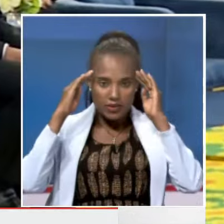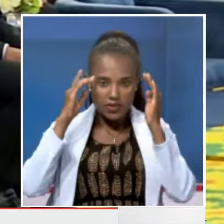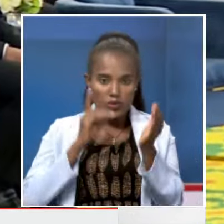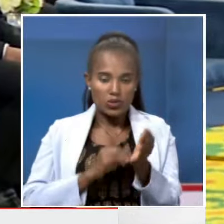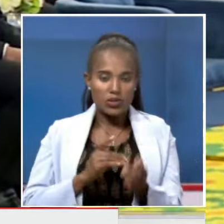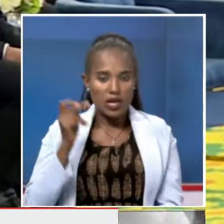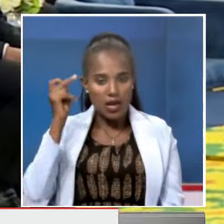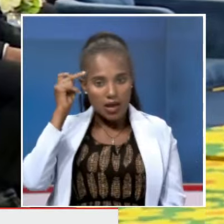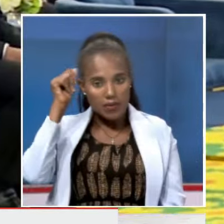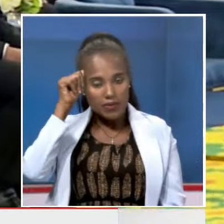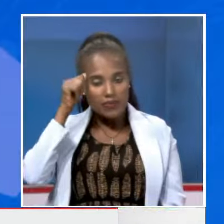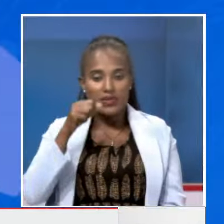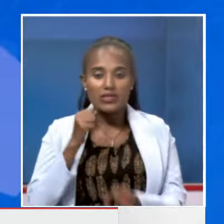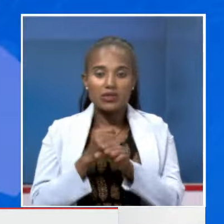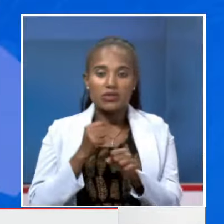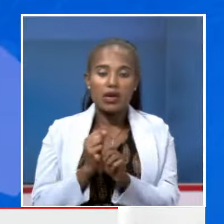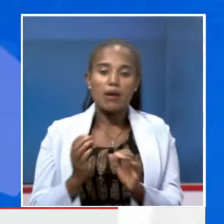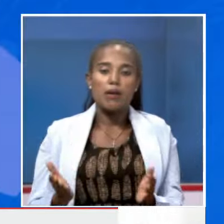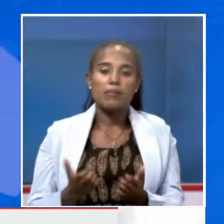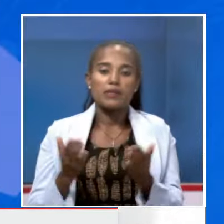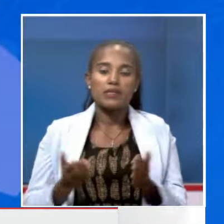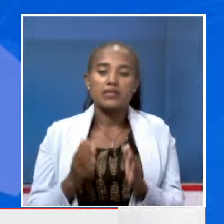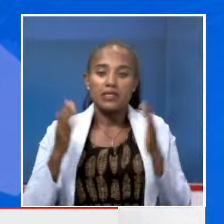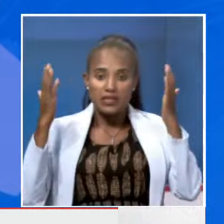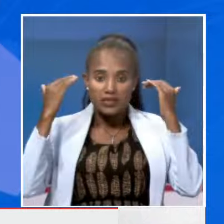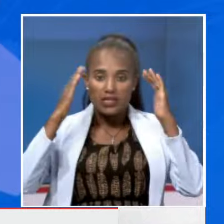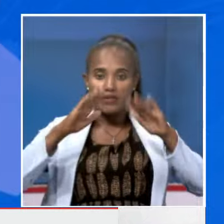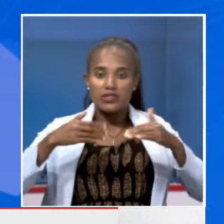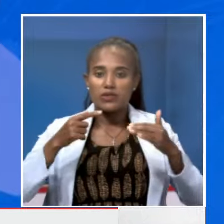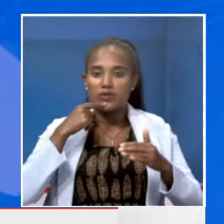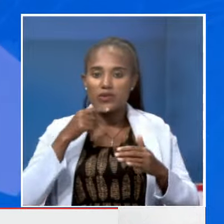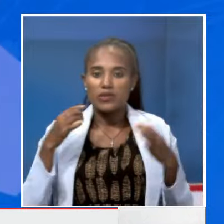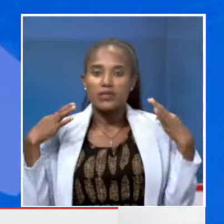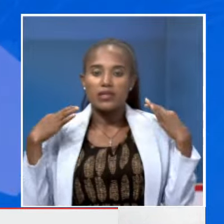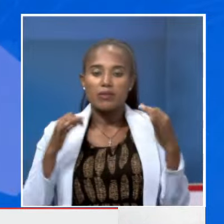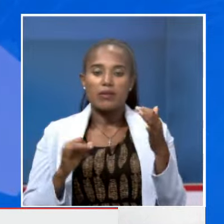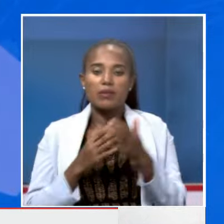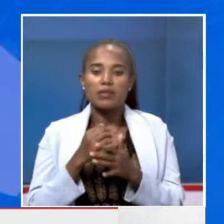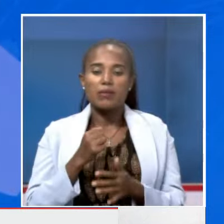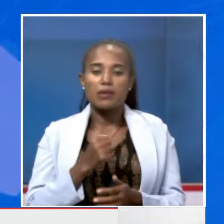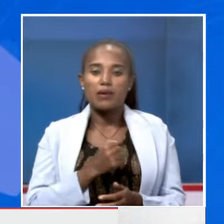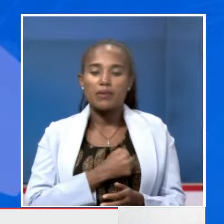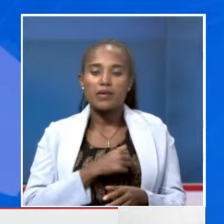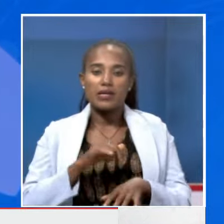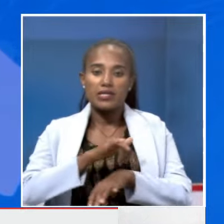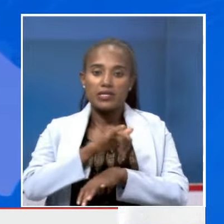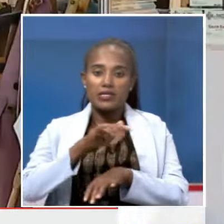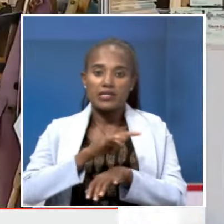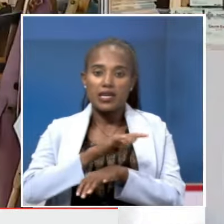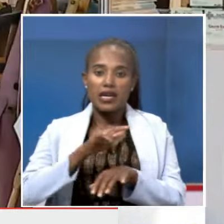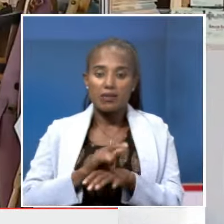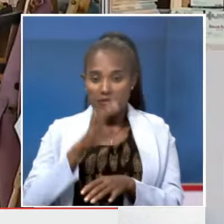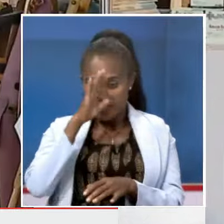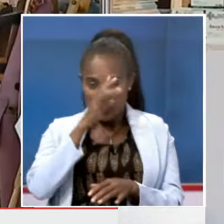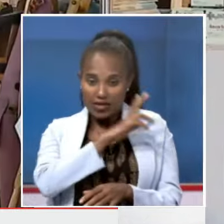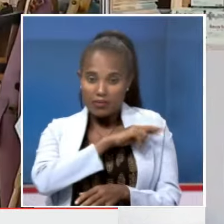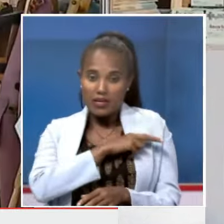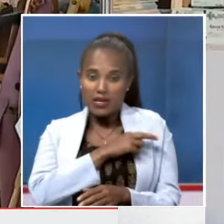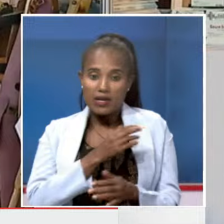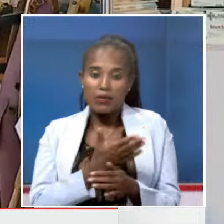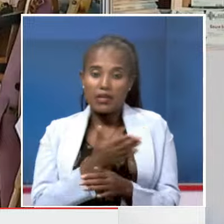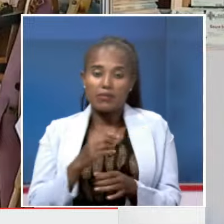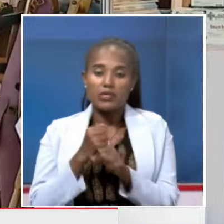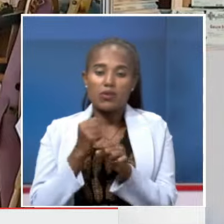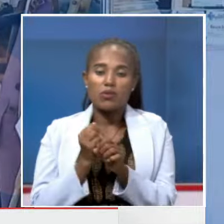አብይ አህመድ የተሰራው ስራ አበረታችና ተስፋ ሰጭነቱን ገልጸው ጤናማና የልማት አርበኛ ዜጋ ለመፍጠር የህክምና ግብዓት ምርት ላይ የሚሰራውን